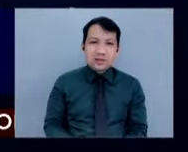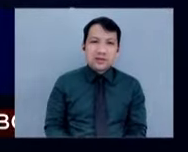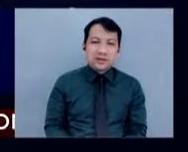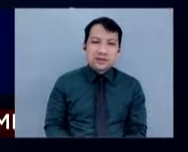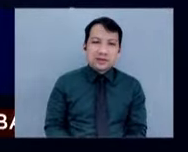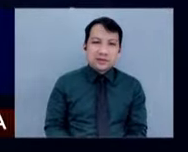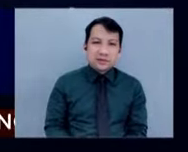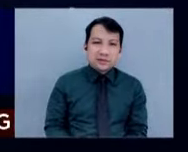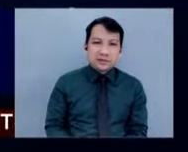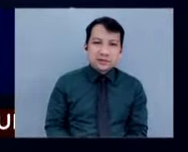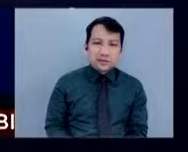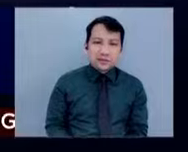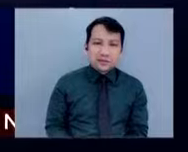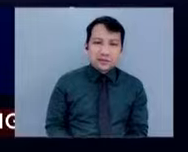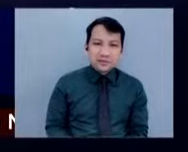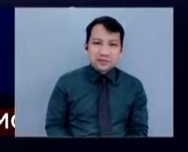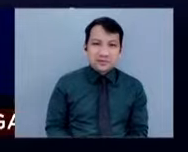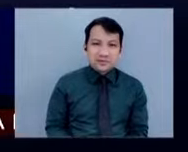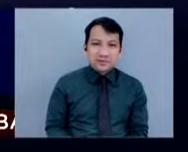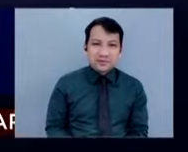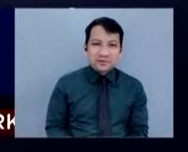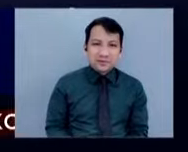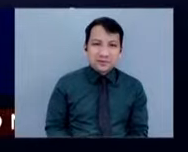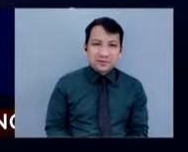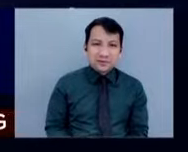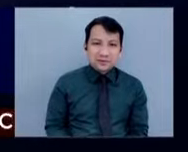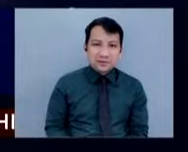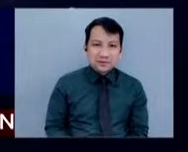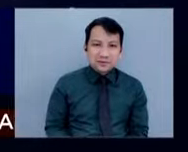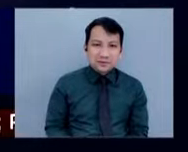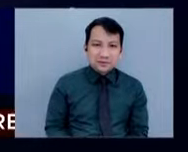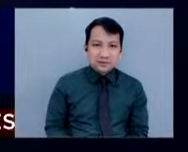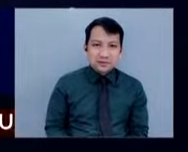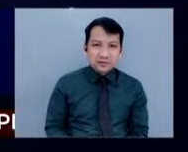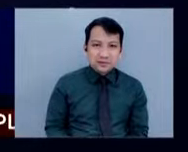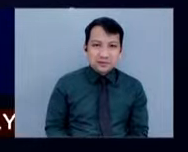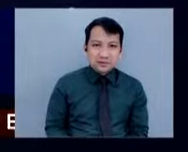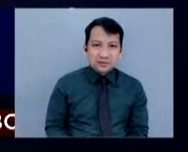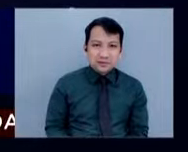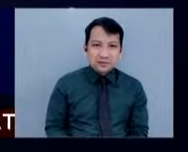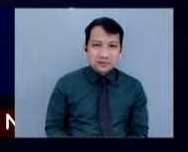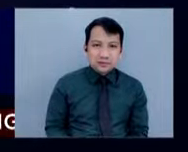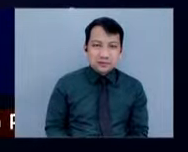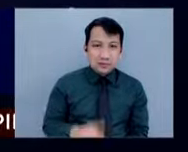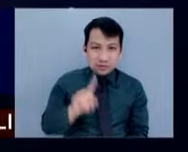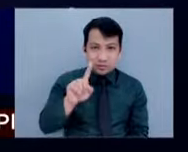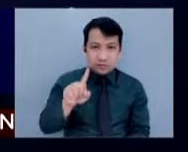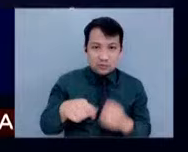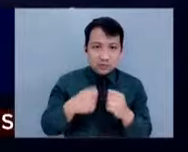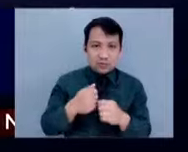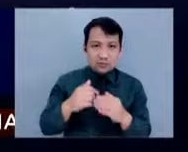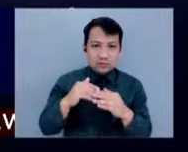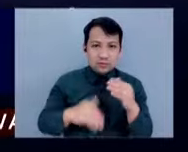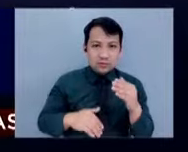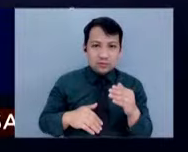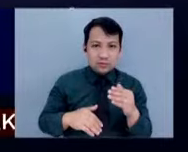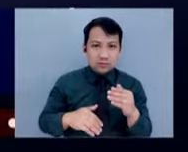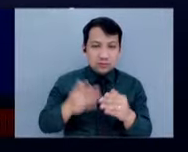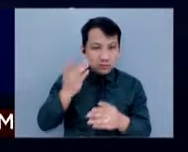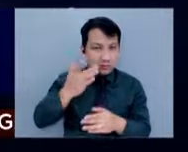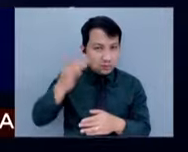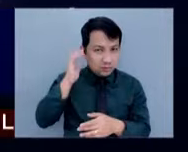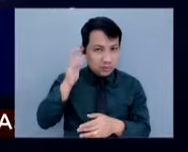Ha? Kawawa naman yung bata. So yung mga bata, especially 1 year below, super sensitive pa yung mga tenga